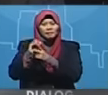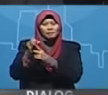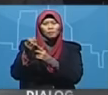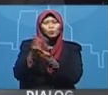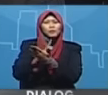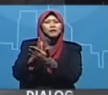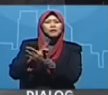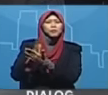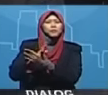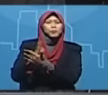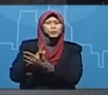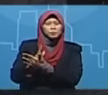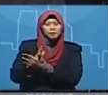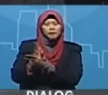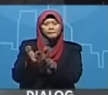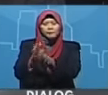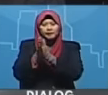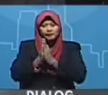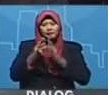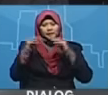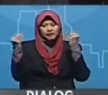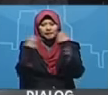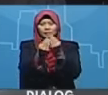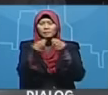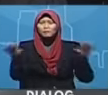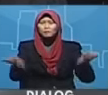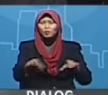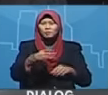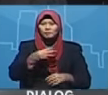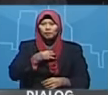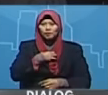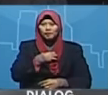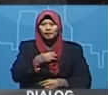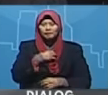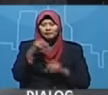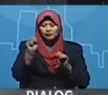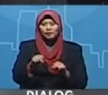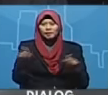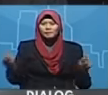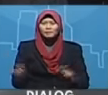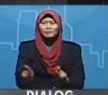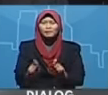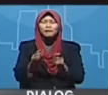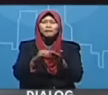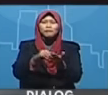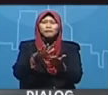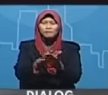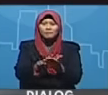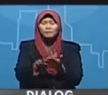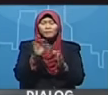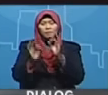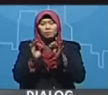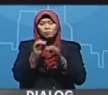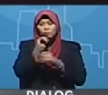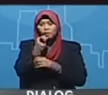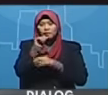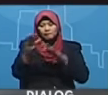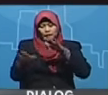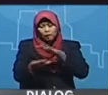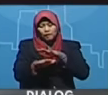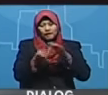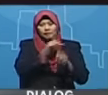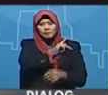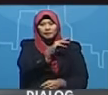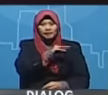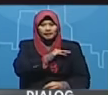meragukan, minta masyarakat kita buat aduan segera supaya kita boleh ambil tindakan. Kalau bukan di bawah bidang kuasa kementerian, kita